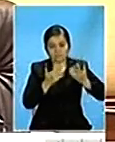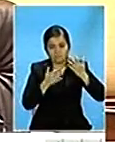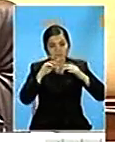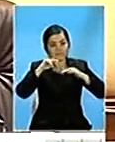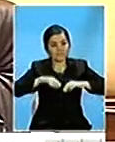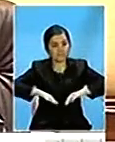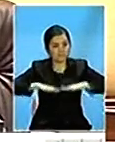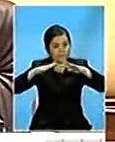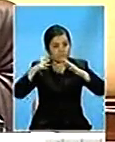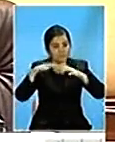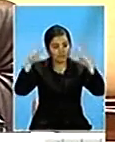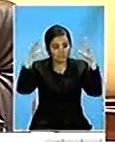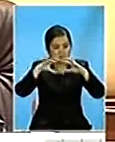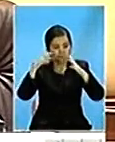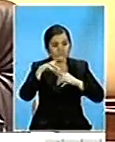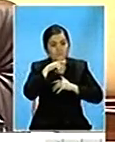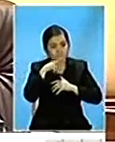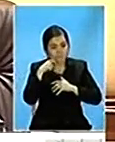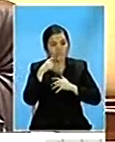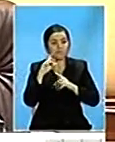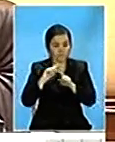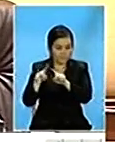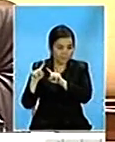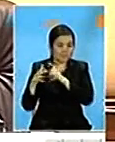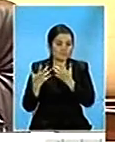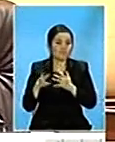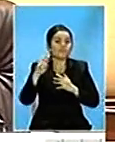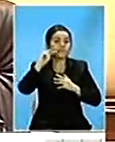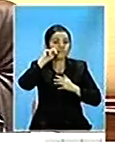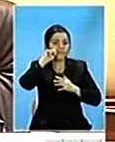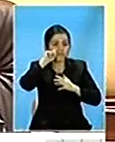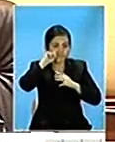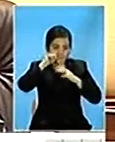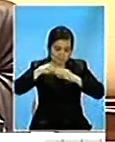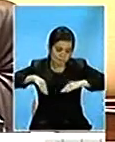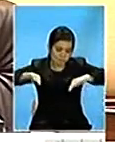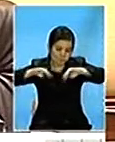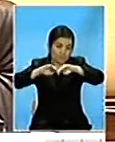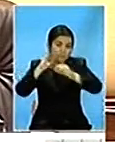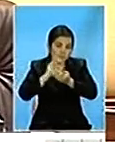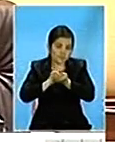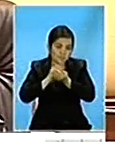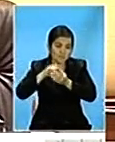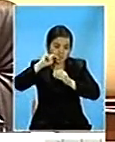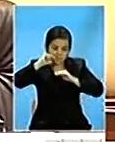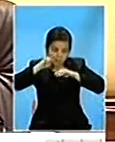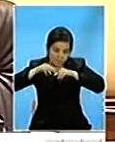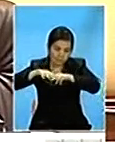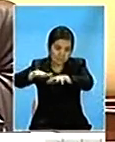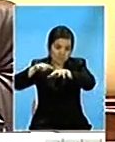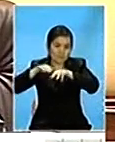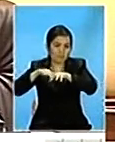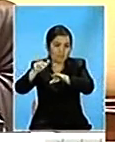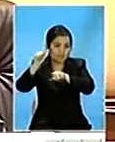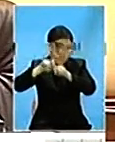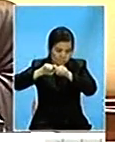งก็ดีนะครับกรณีลำน้ำพุงนั้นนะครับก็เป็นที่ทราบกันตามที่ท่านกล่าวว่าเมื่อสักครู่ซึ่งมีความ